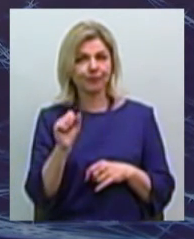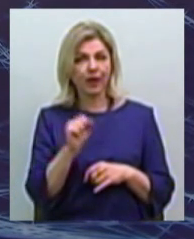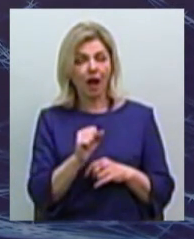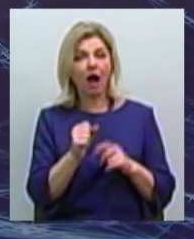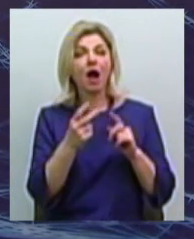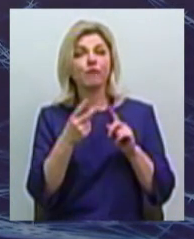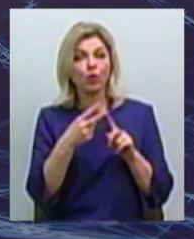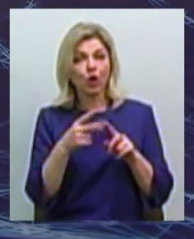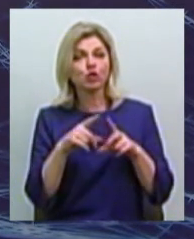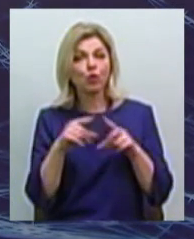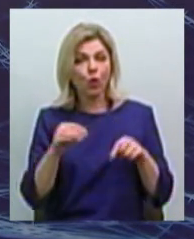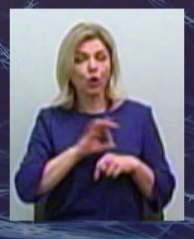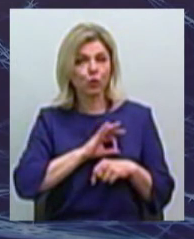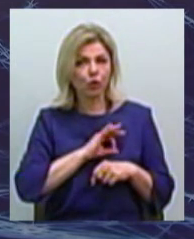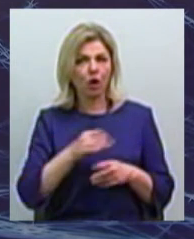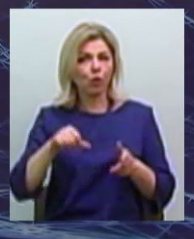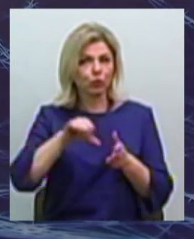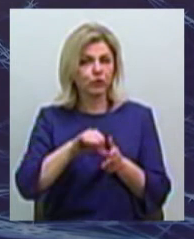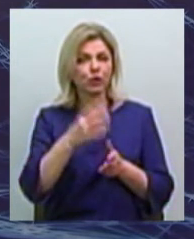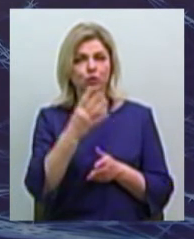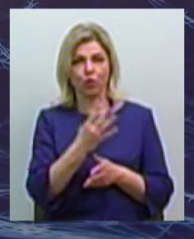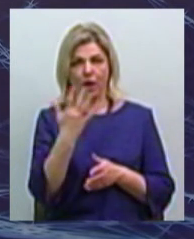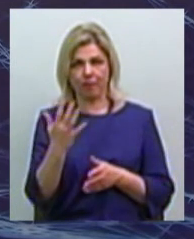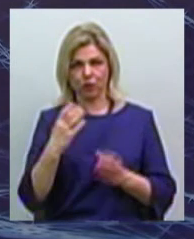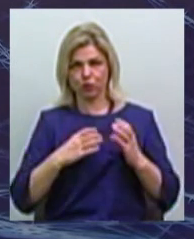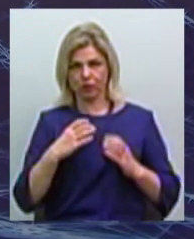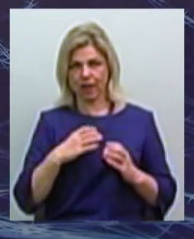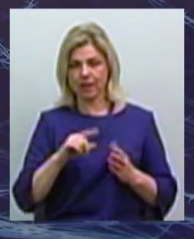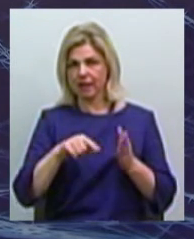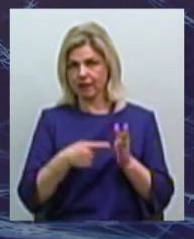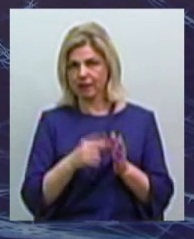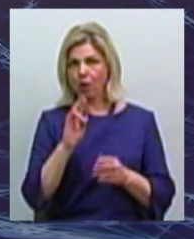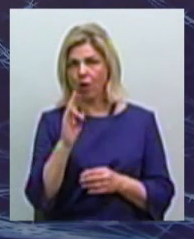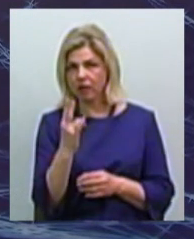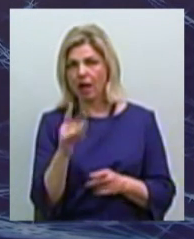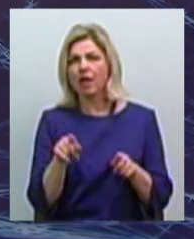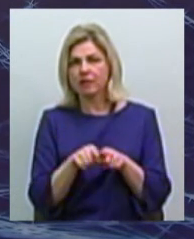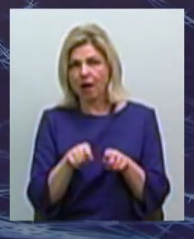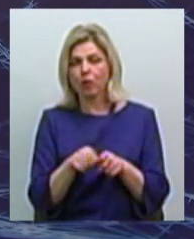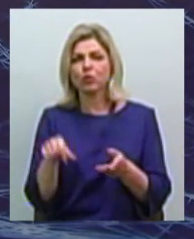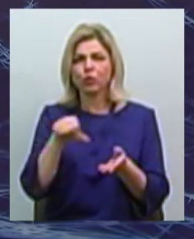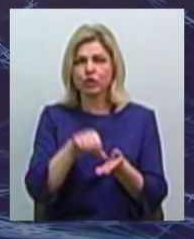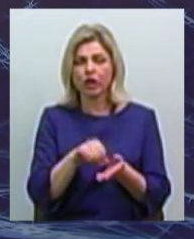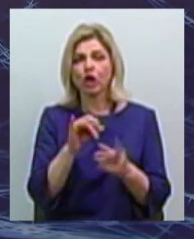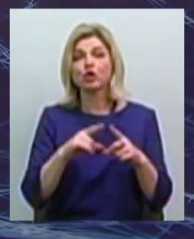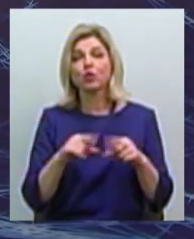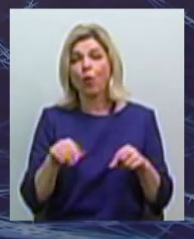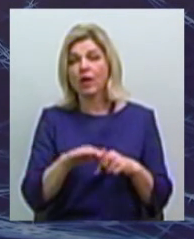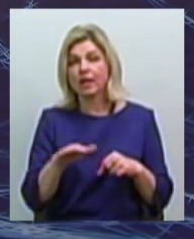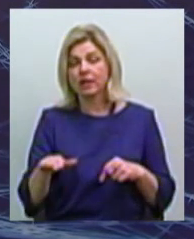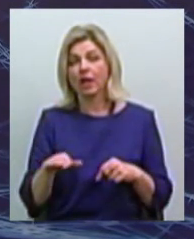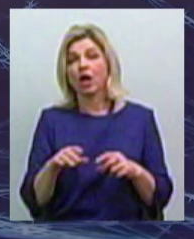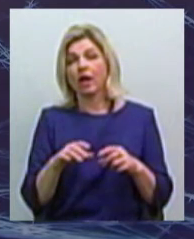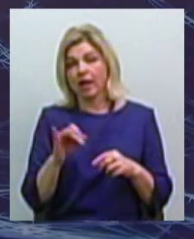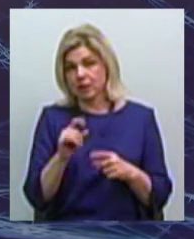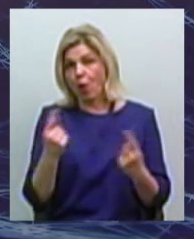взяло участь 45 студентів міста Миколаєва. І також долучилися саме навіть школярі загальноосвітніх шкіл